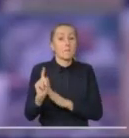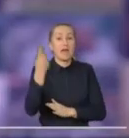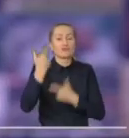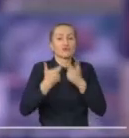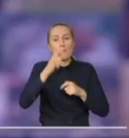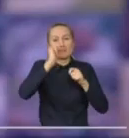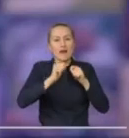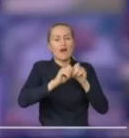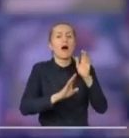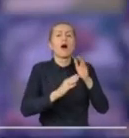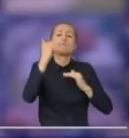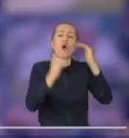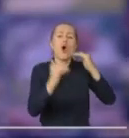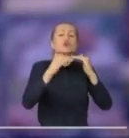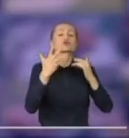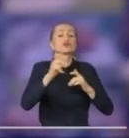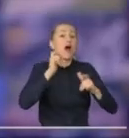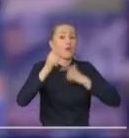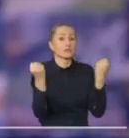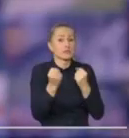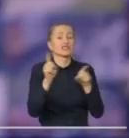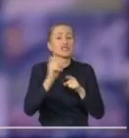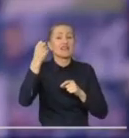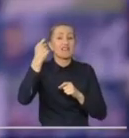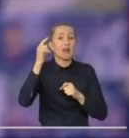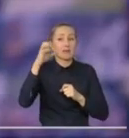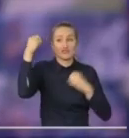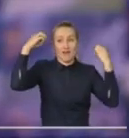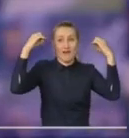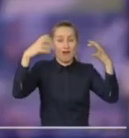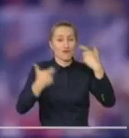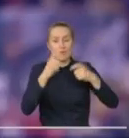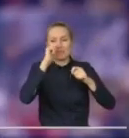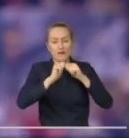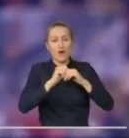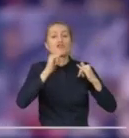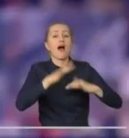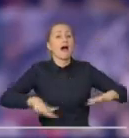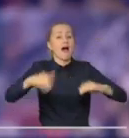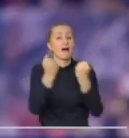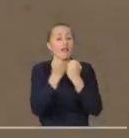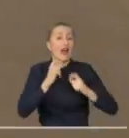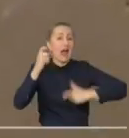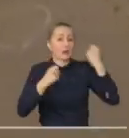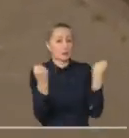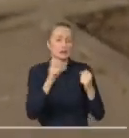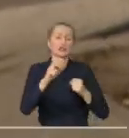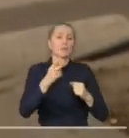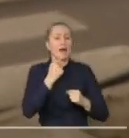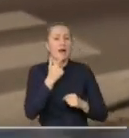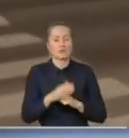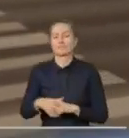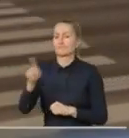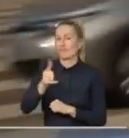decybelomierz uliczny. Urządzenie zostanie wkrótce zamontowane na latarni i ma rzucić trochę światła na poziom hałasu w Krakowie. Wielu mieszkańców